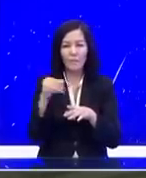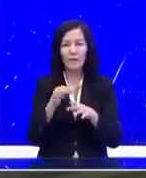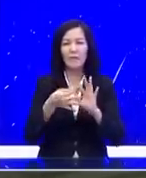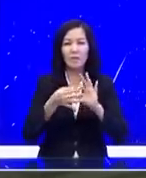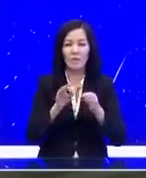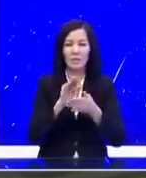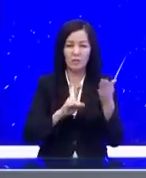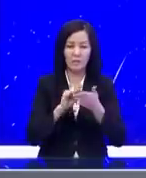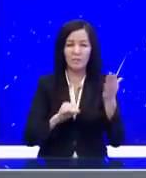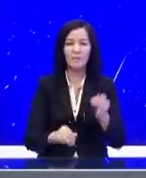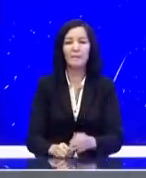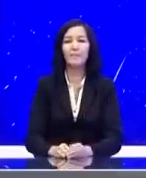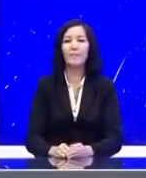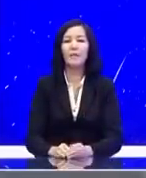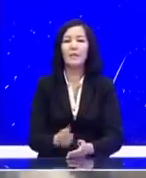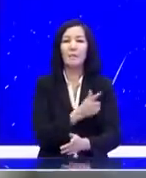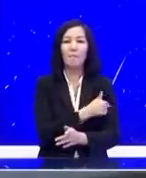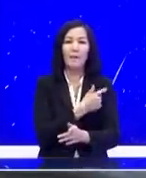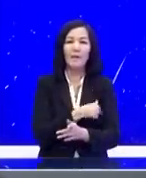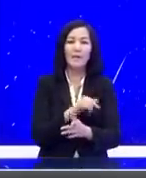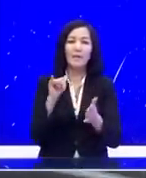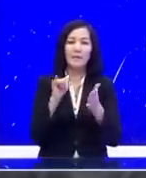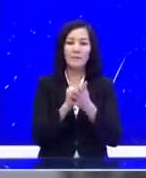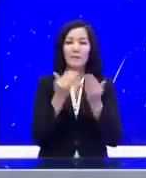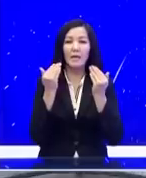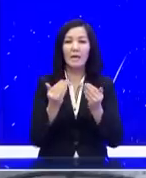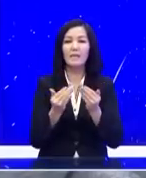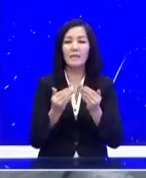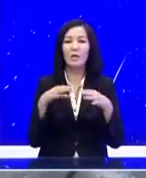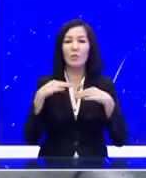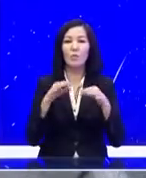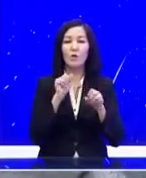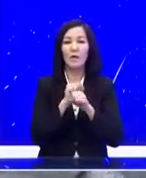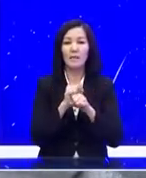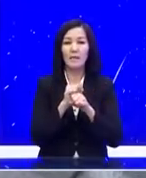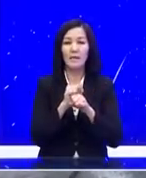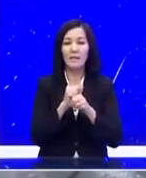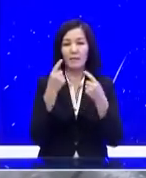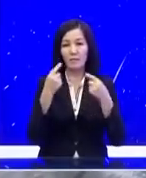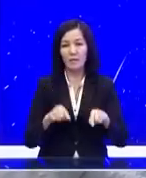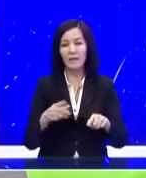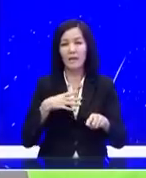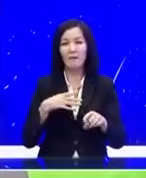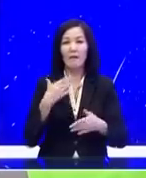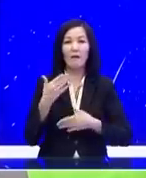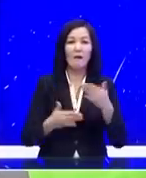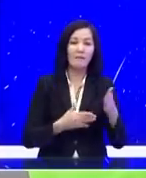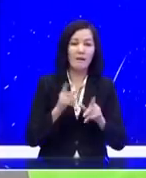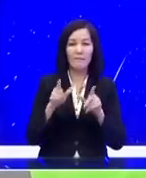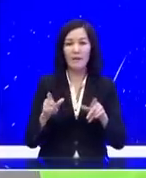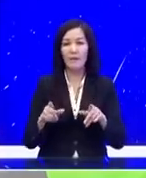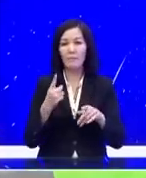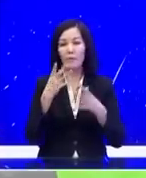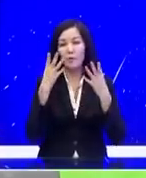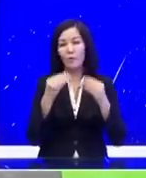прописна бәрін жазамыз. Бекет қызметкерлері қазір көлік қатынас азайғанын айтады. Қалаға кіріп шығатындар саны да саябырсыған. Бұрындары